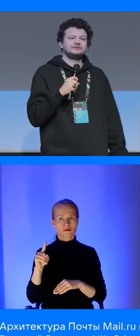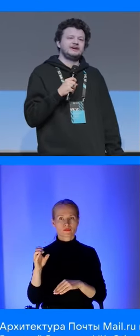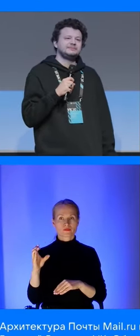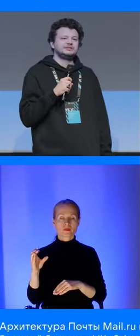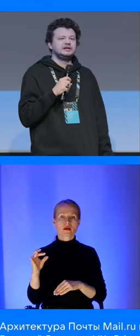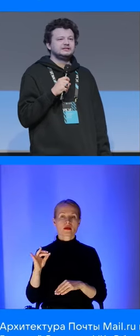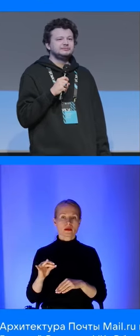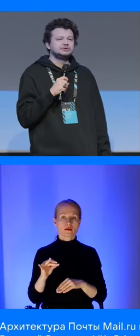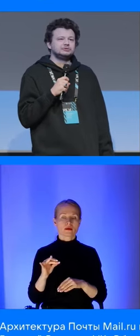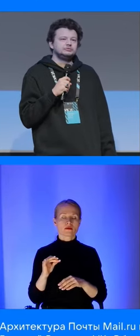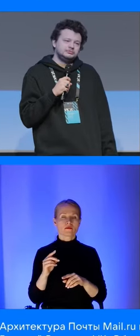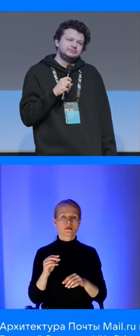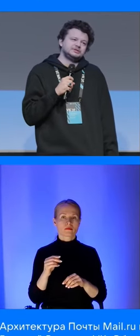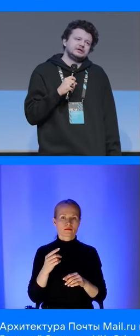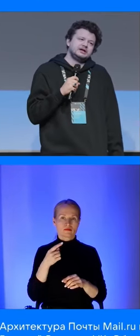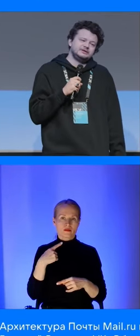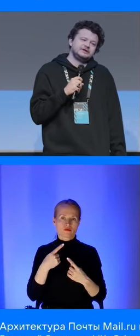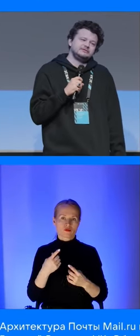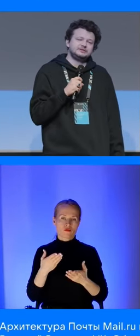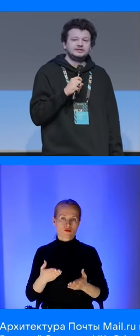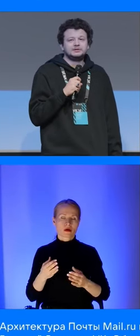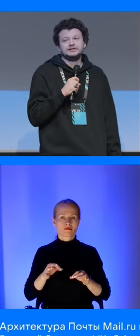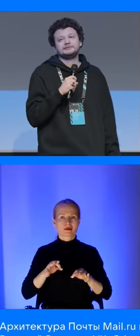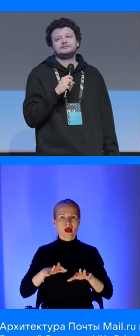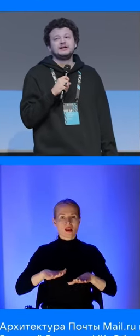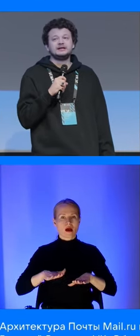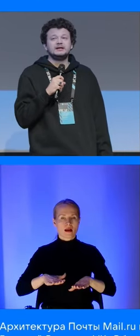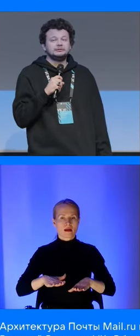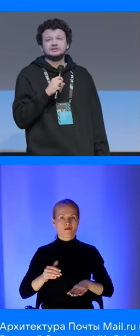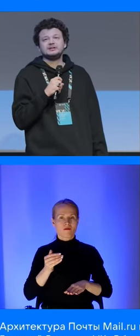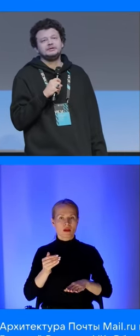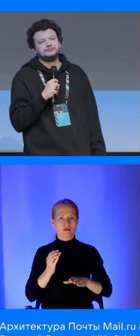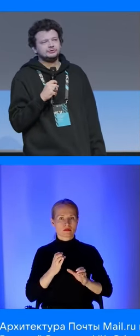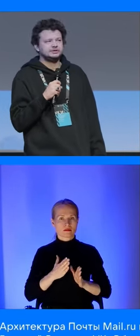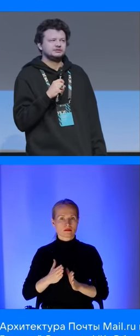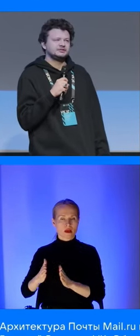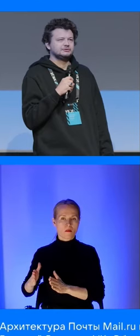мы притворяемся для Exim, что ну, мы обычная локальная файловая система, кладем у нас файлики, но